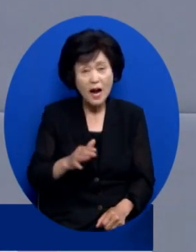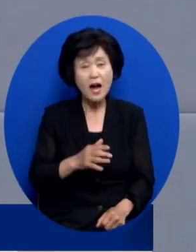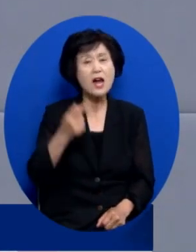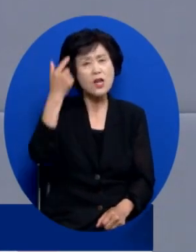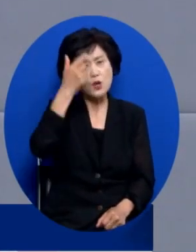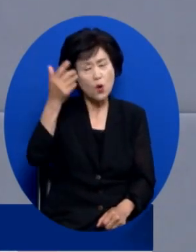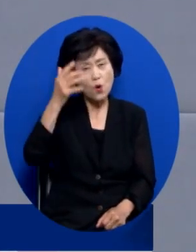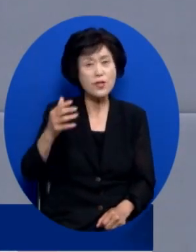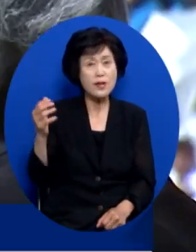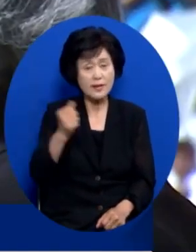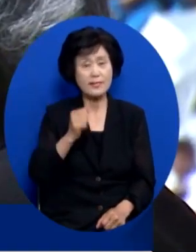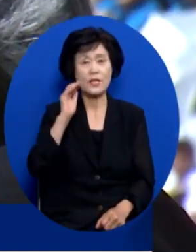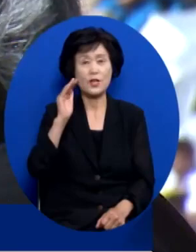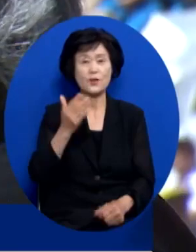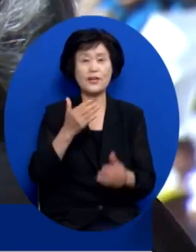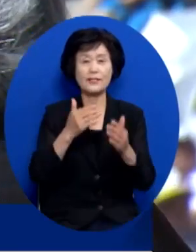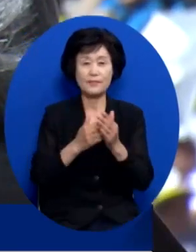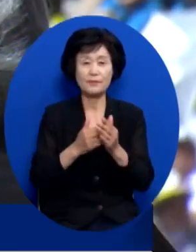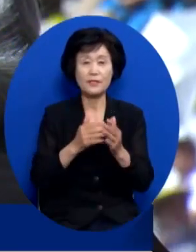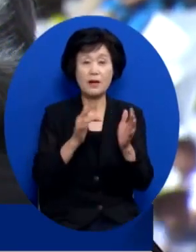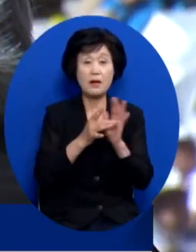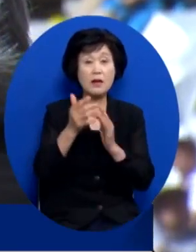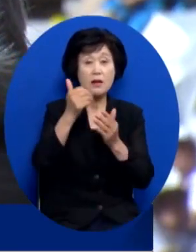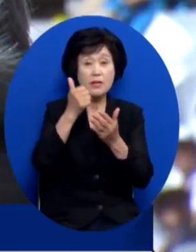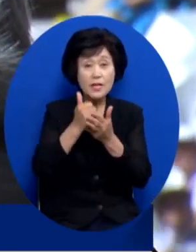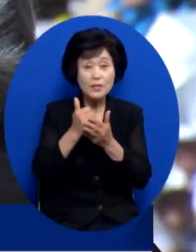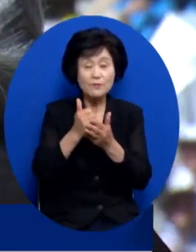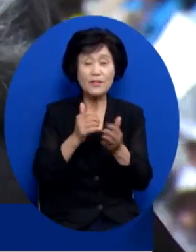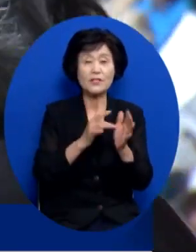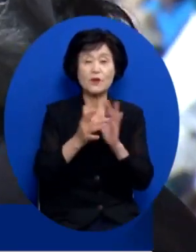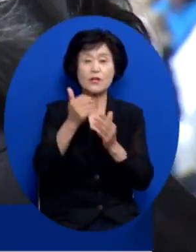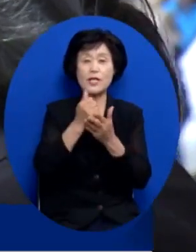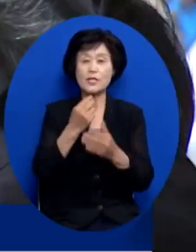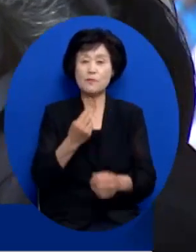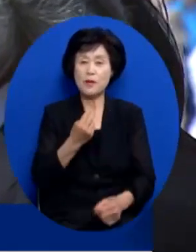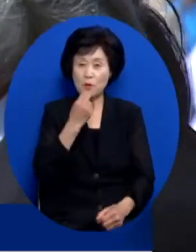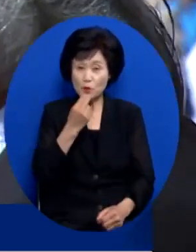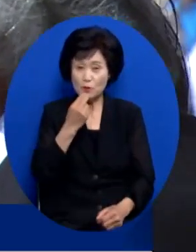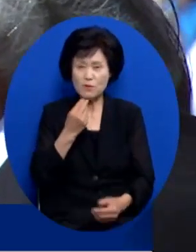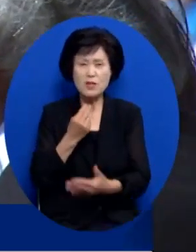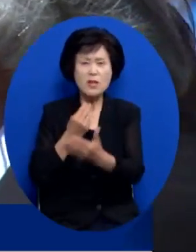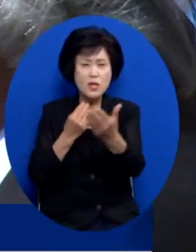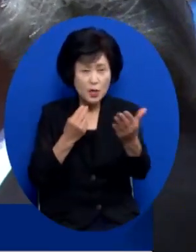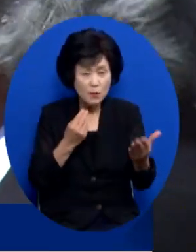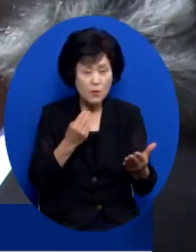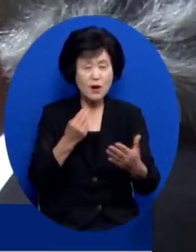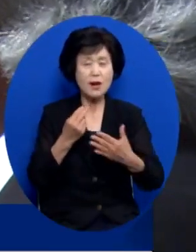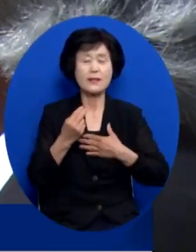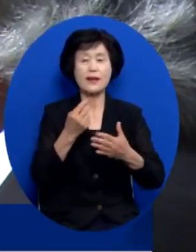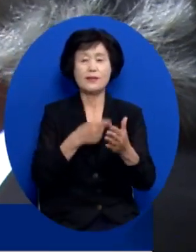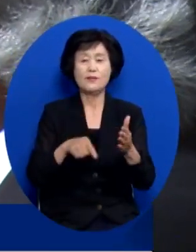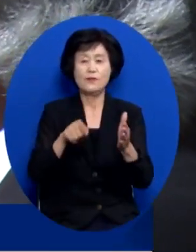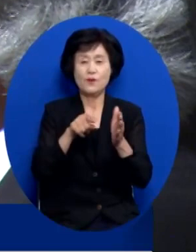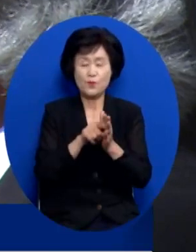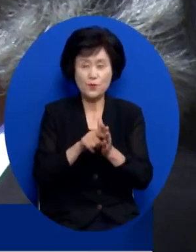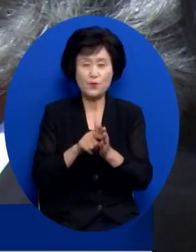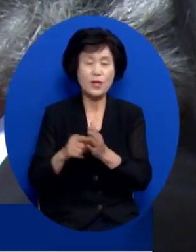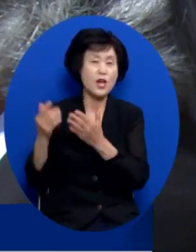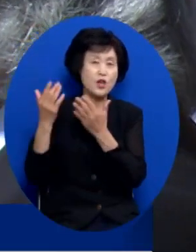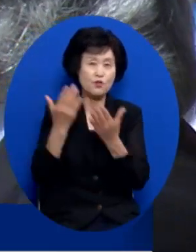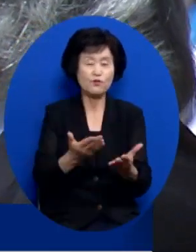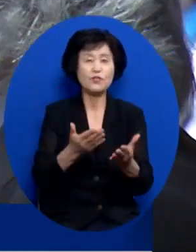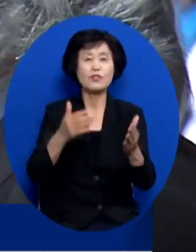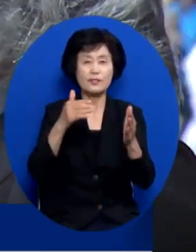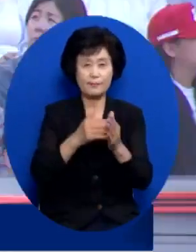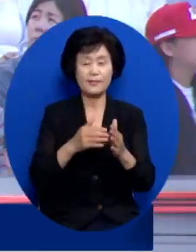우리가 영혼을 얻게 되었습니다. You see, Jesus laid down his life for you and me. 예수님께서 예수님의 목숨을 여러분과 저를